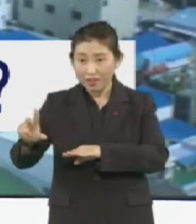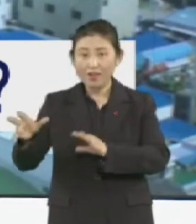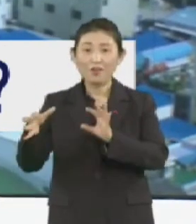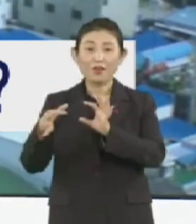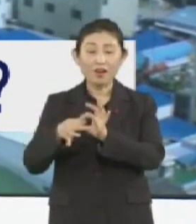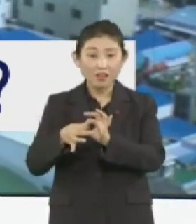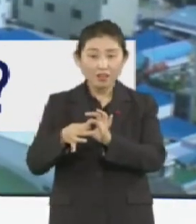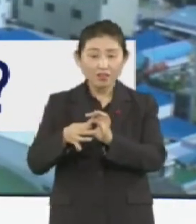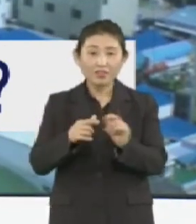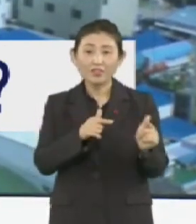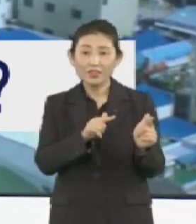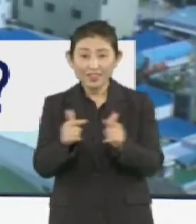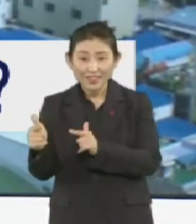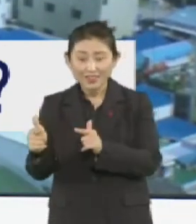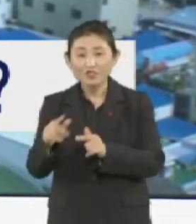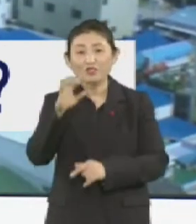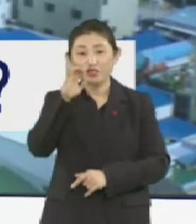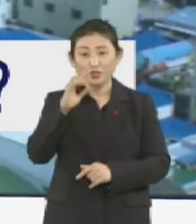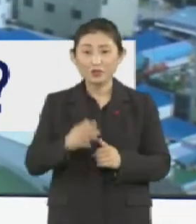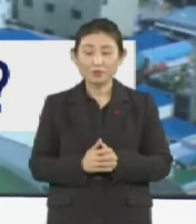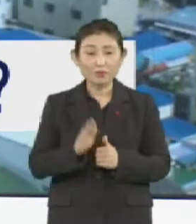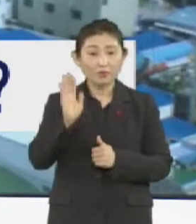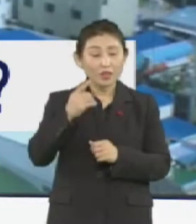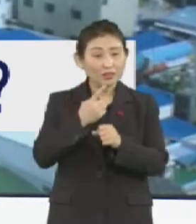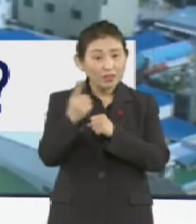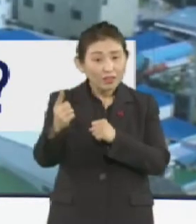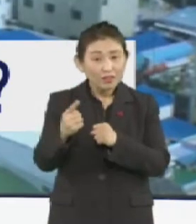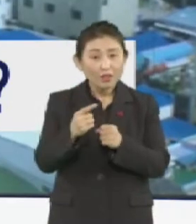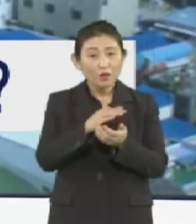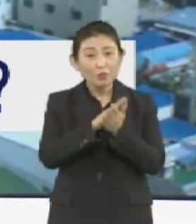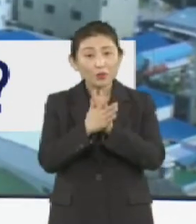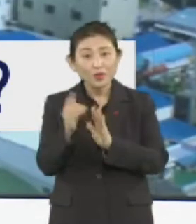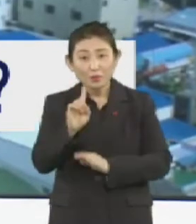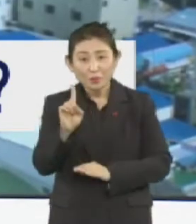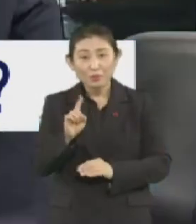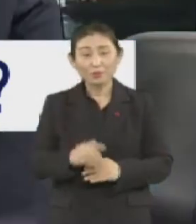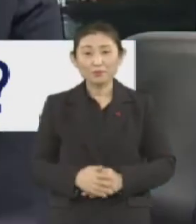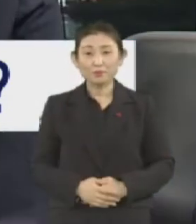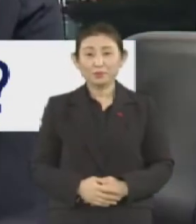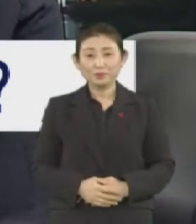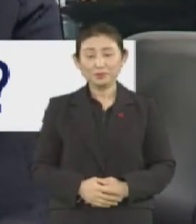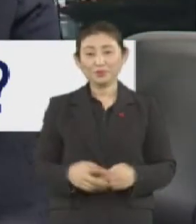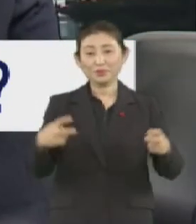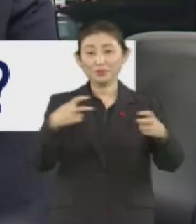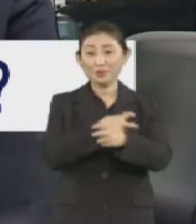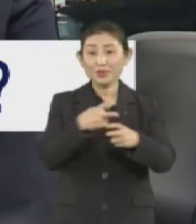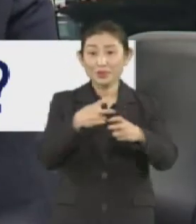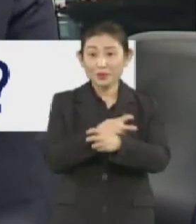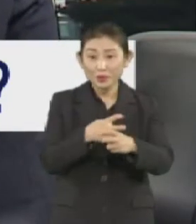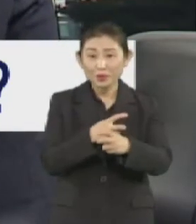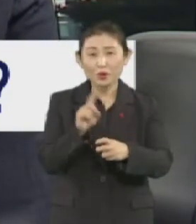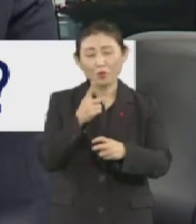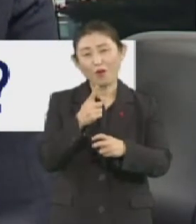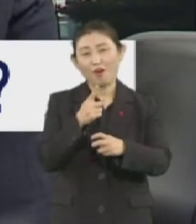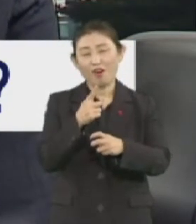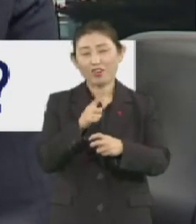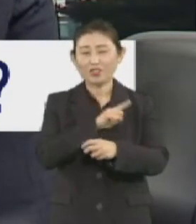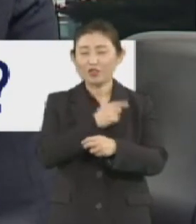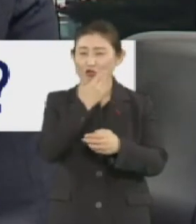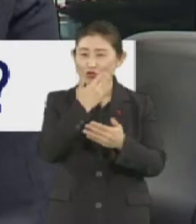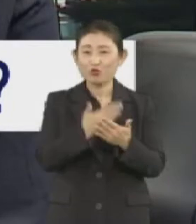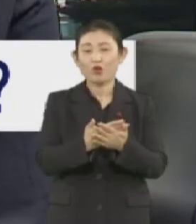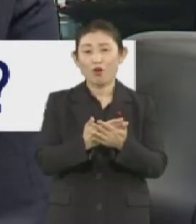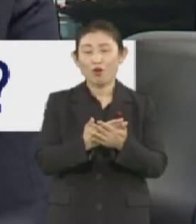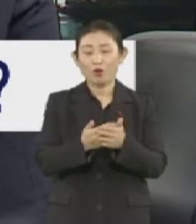교통망 확충 부분인데 새해엔 좀 어떤 변화가 있을까요? 이 교통은 도시의 기능과 더불어서 앞으로